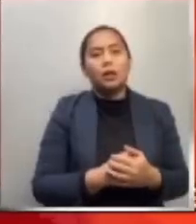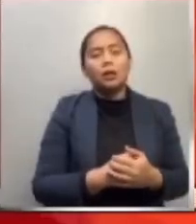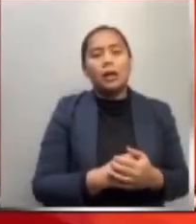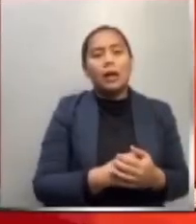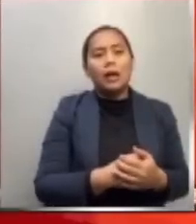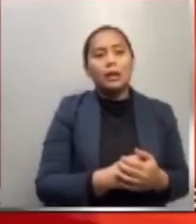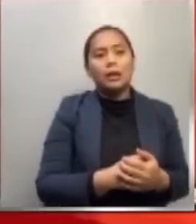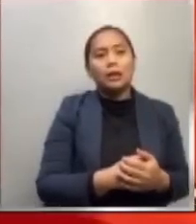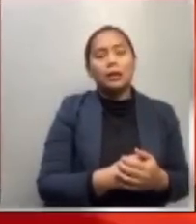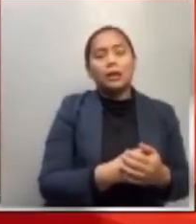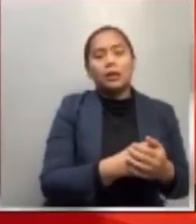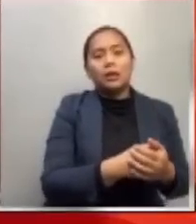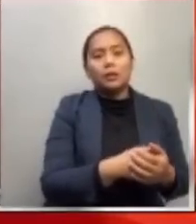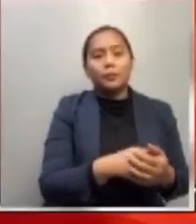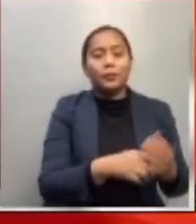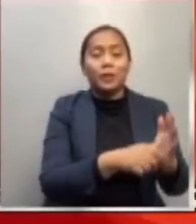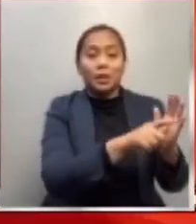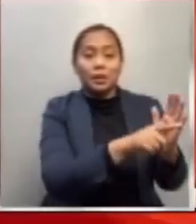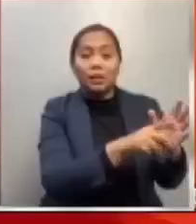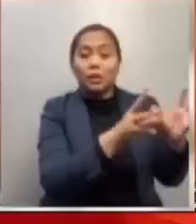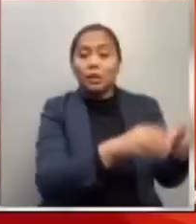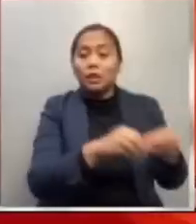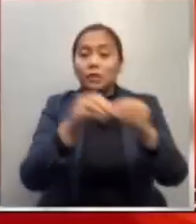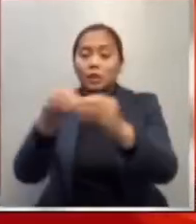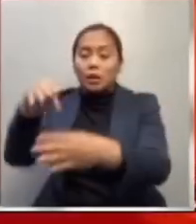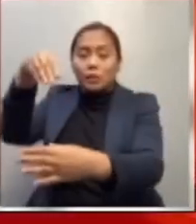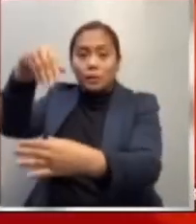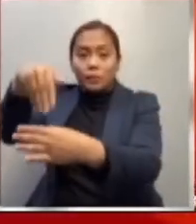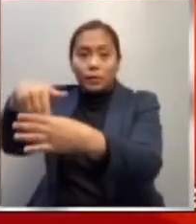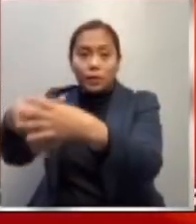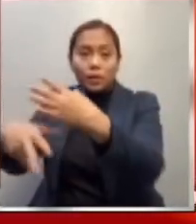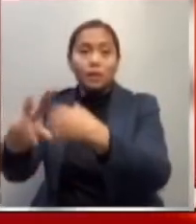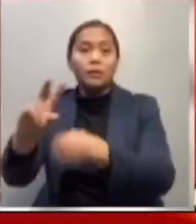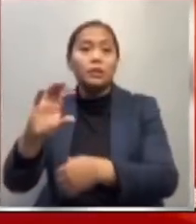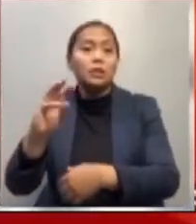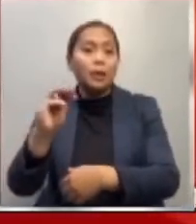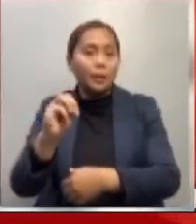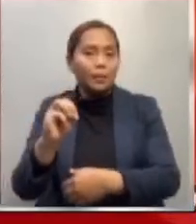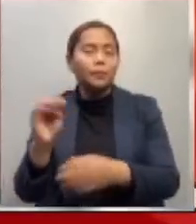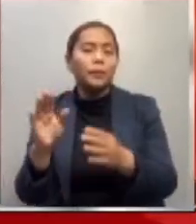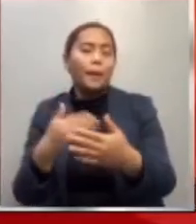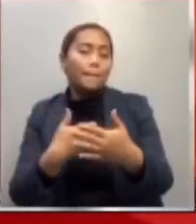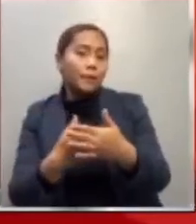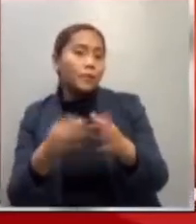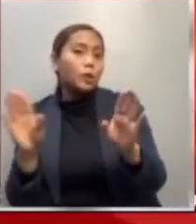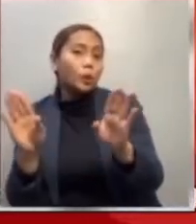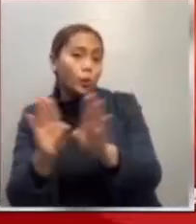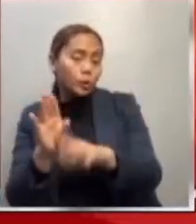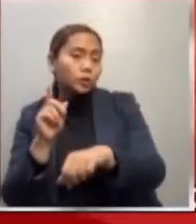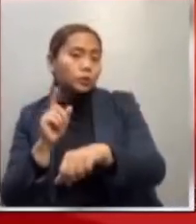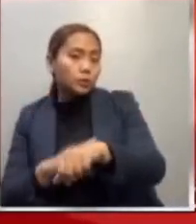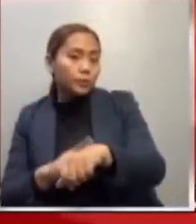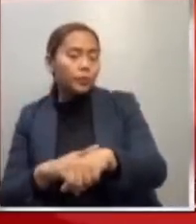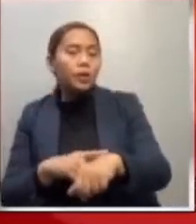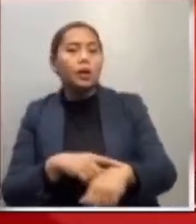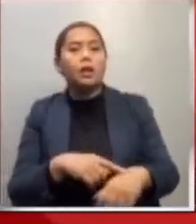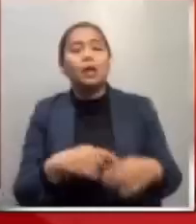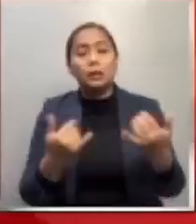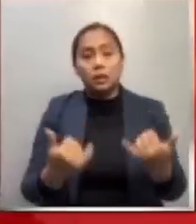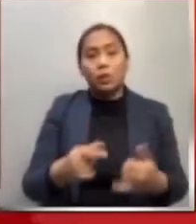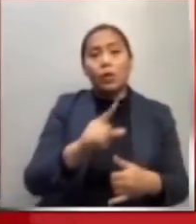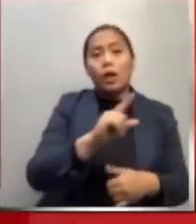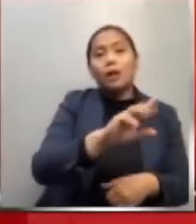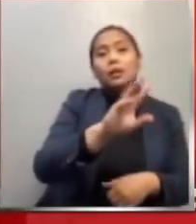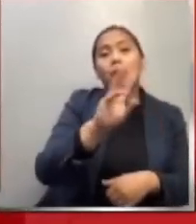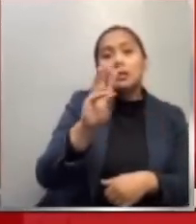siguro, banggitin na rin natin, Tina, no, na meron tayong 106,000 na VCMs, no? At